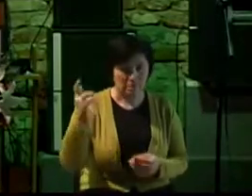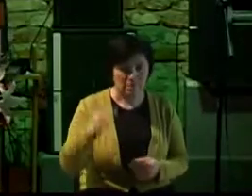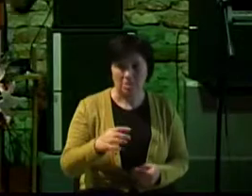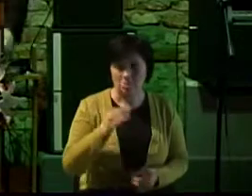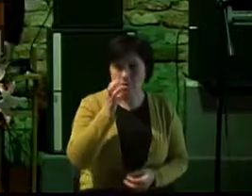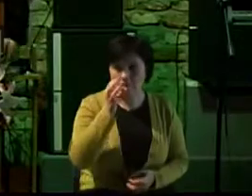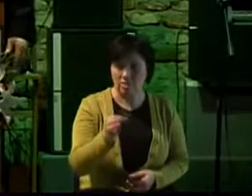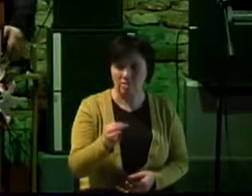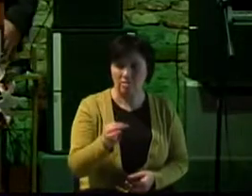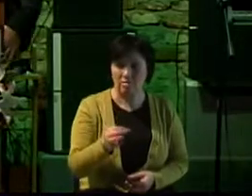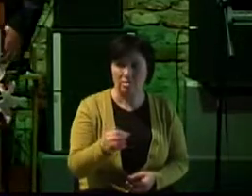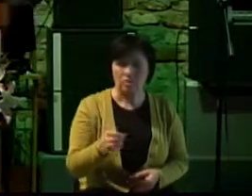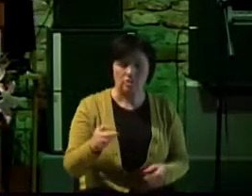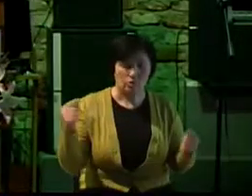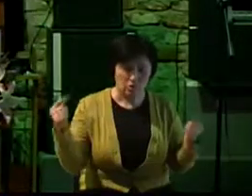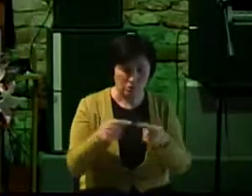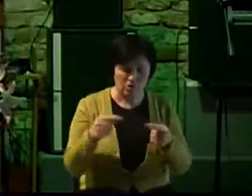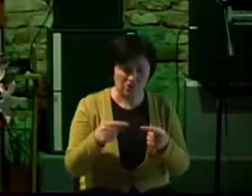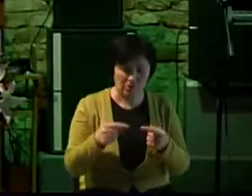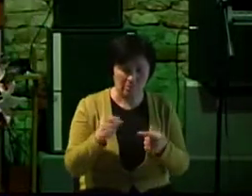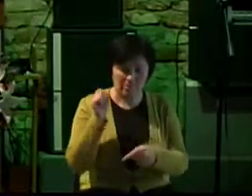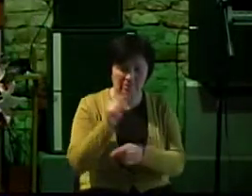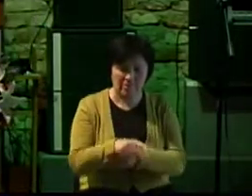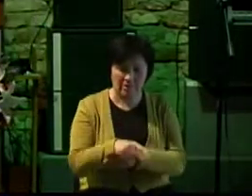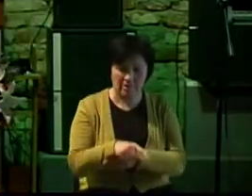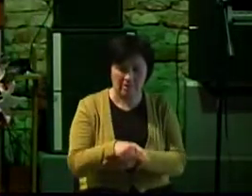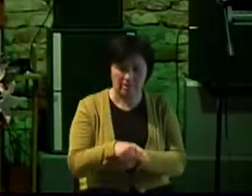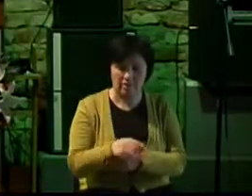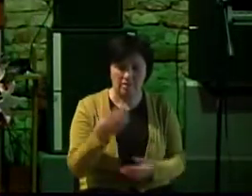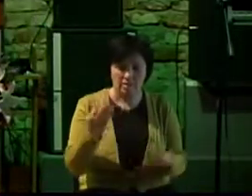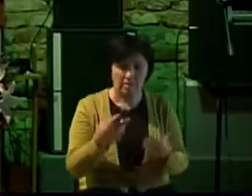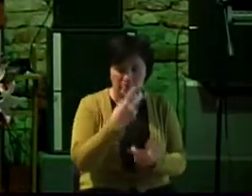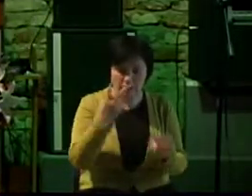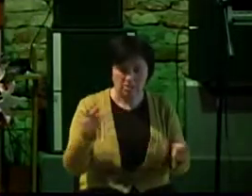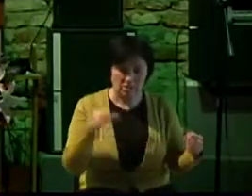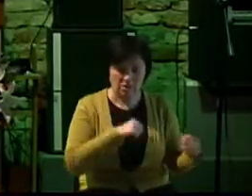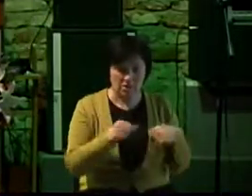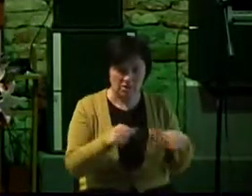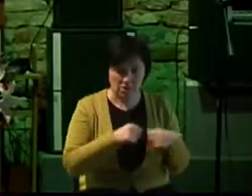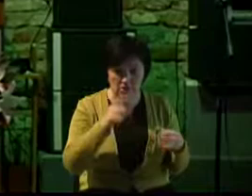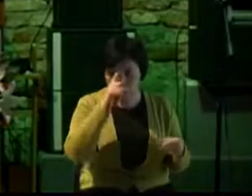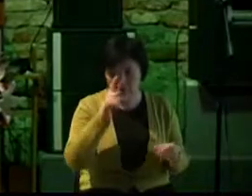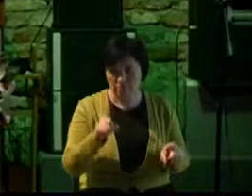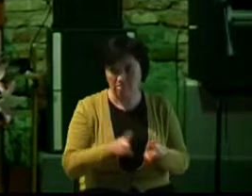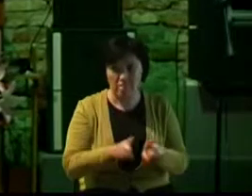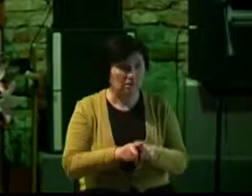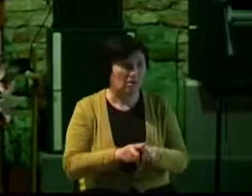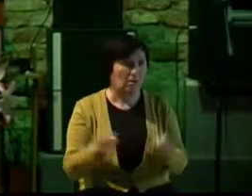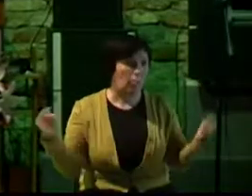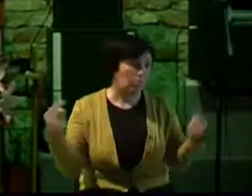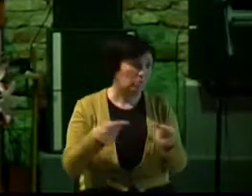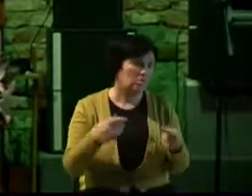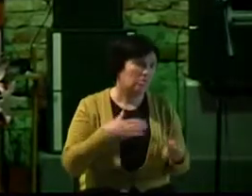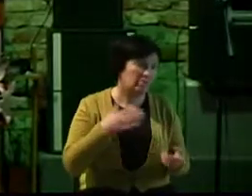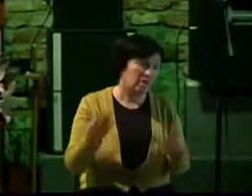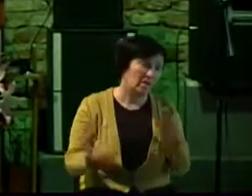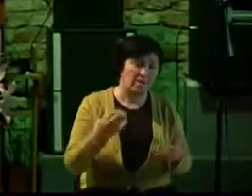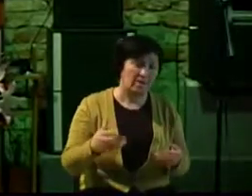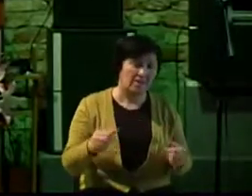очень конкретное повеление. Если мы видим согрешающего брата, неважно, он согрешил против меня, или этот